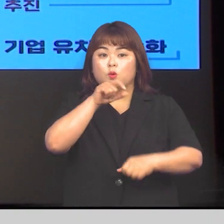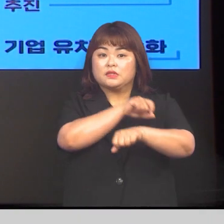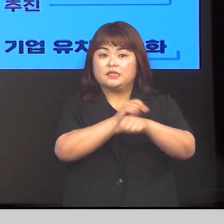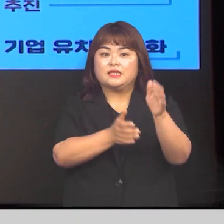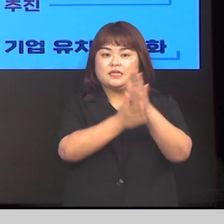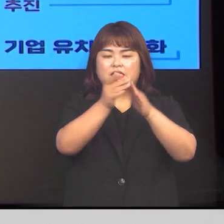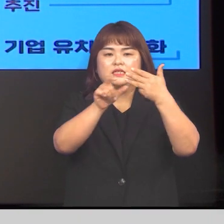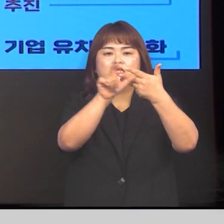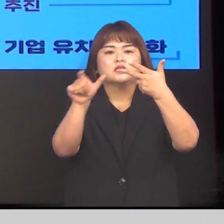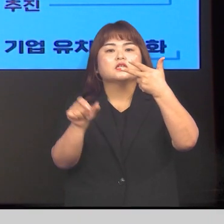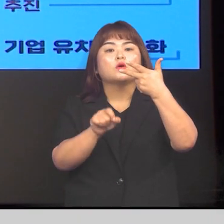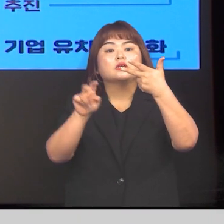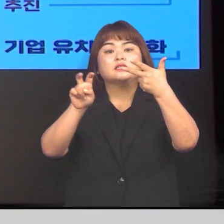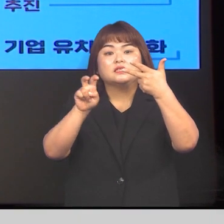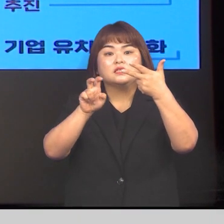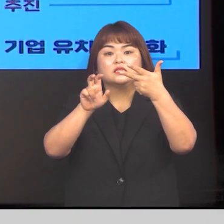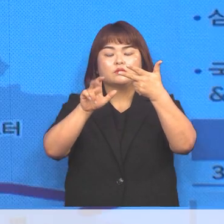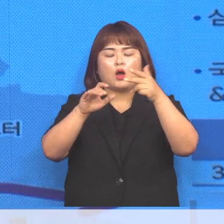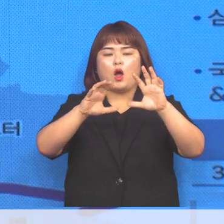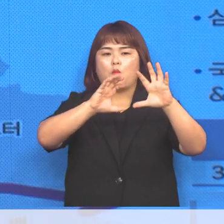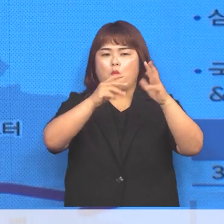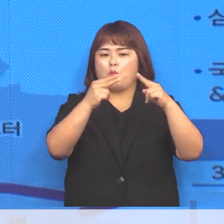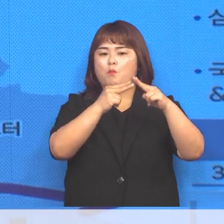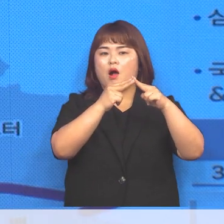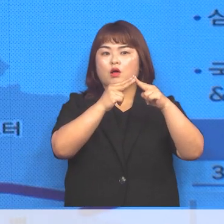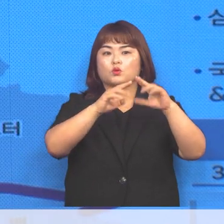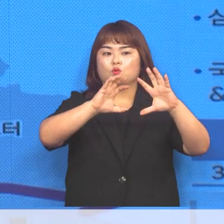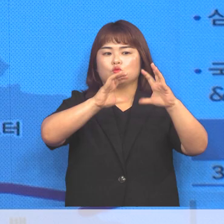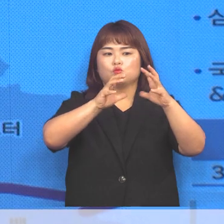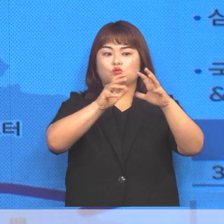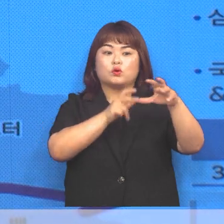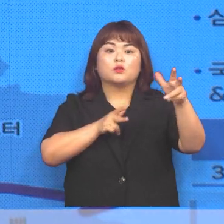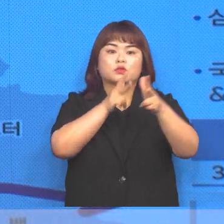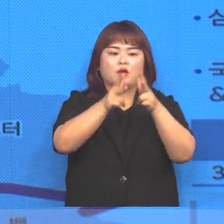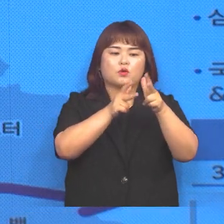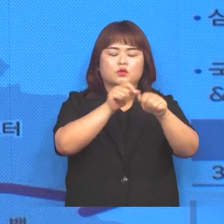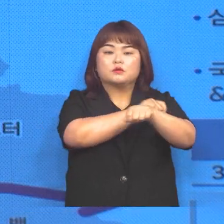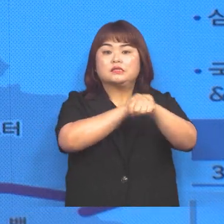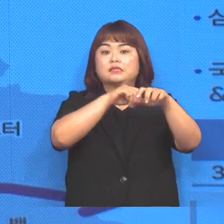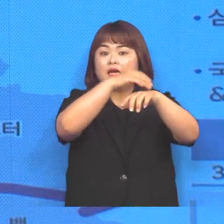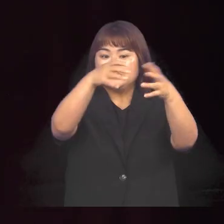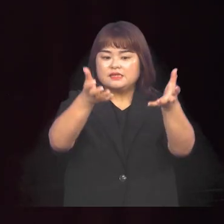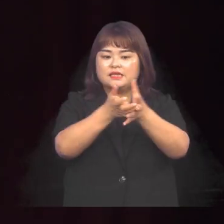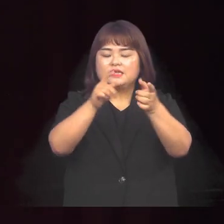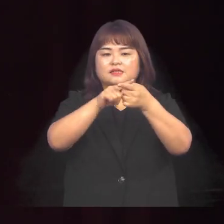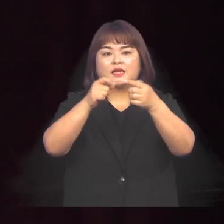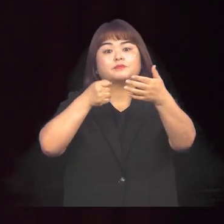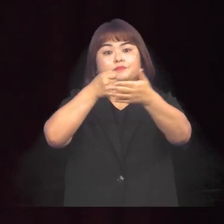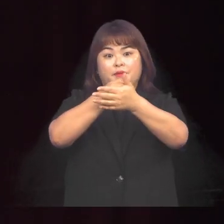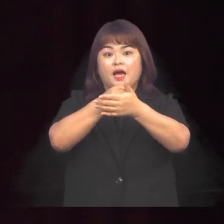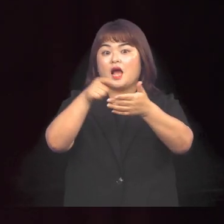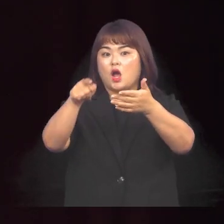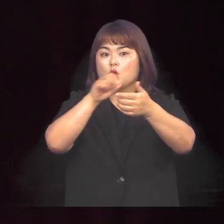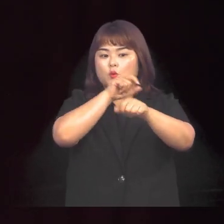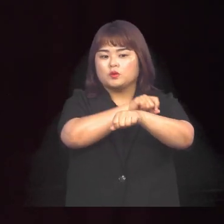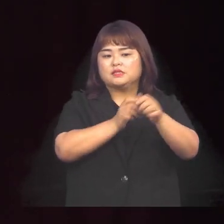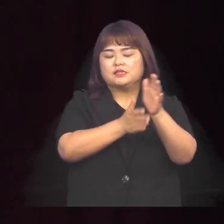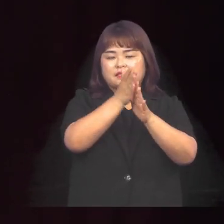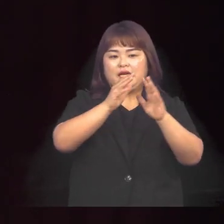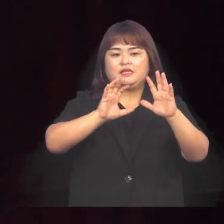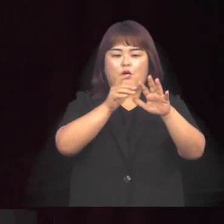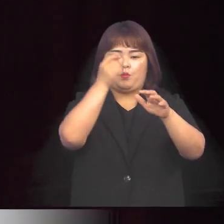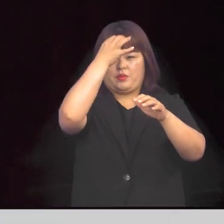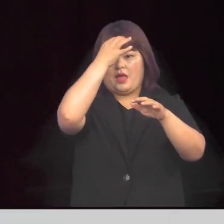용인특례시가 20일 반도체 국가첨단 전략산업 특화단지로 지정됐습니다. 이에 따라 용인에서는 용인첨단